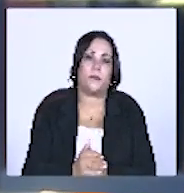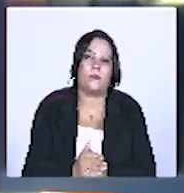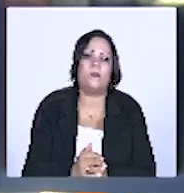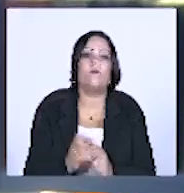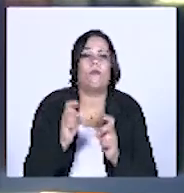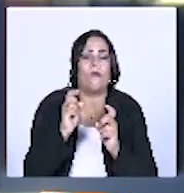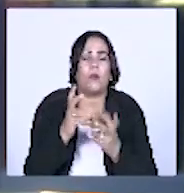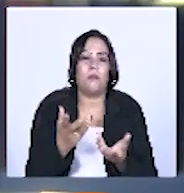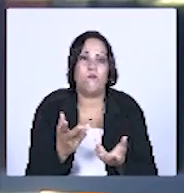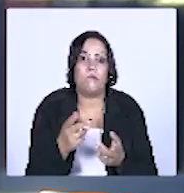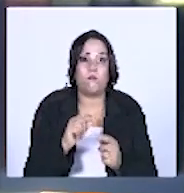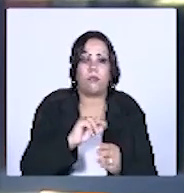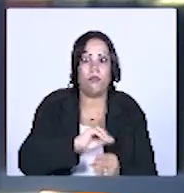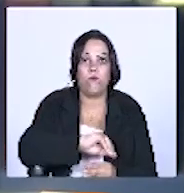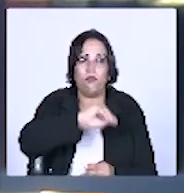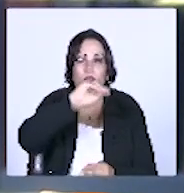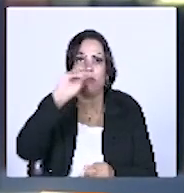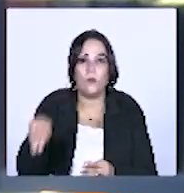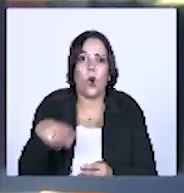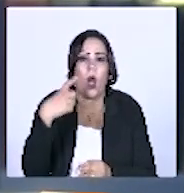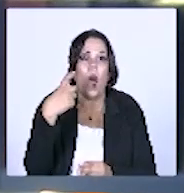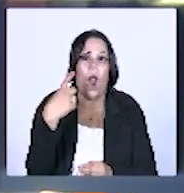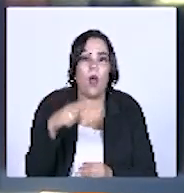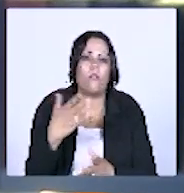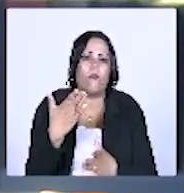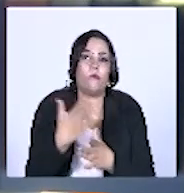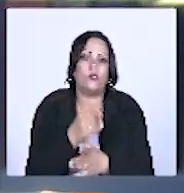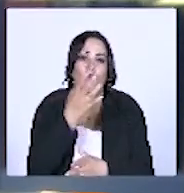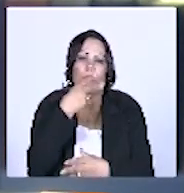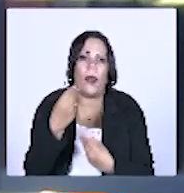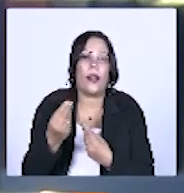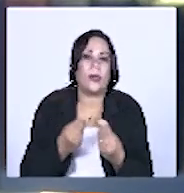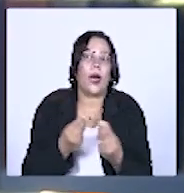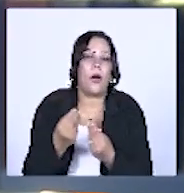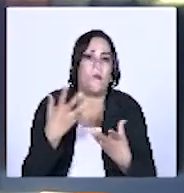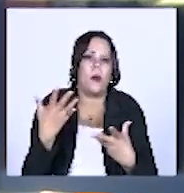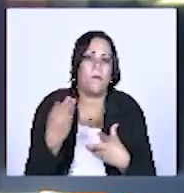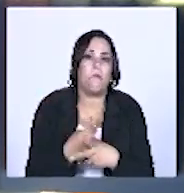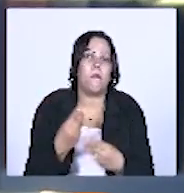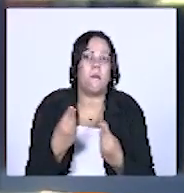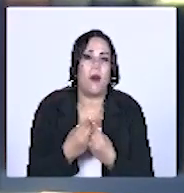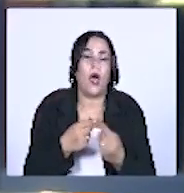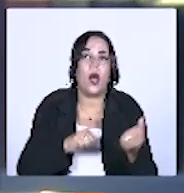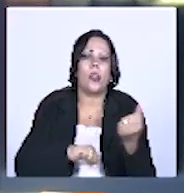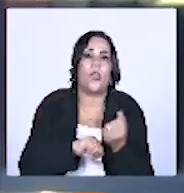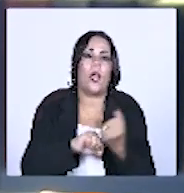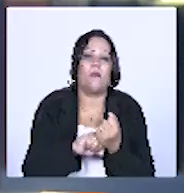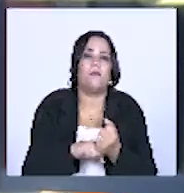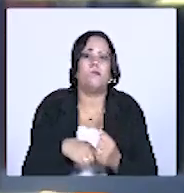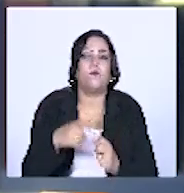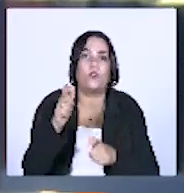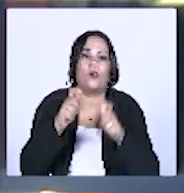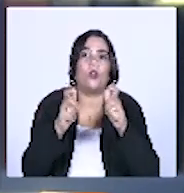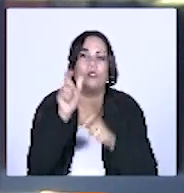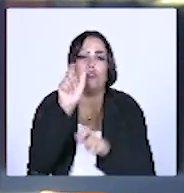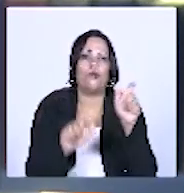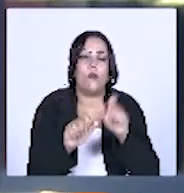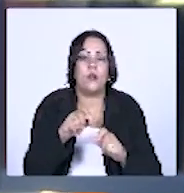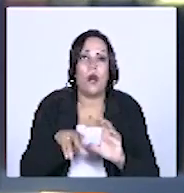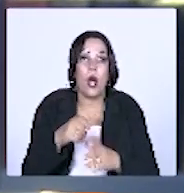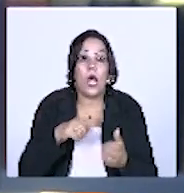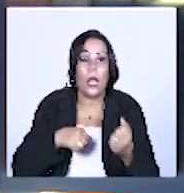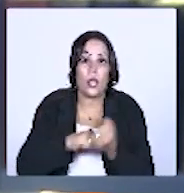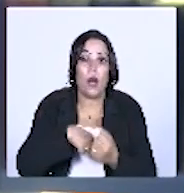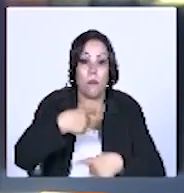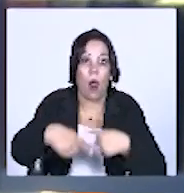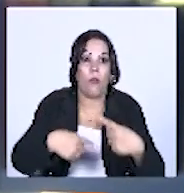طبعا دي نقله كبيره جدا في اسلوب التعامل مع دعم المواطنين الدعم هيستمر لكن شكله بيتغير